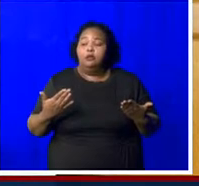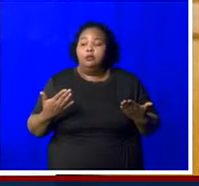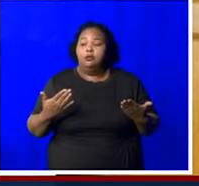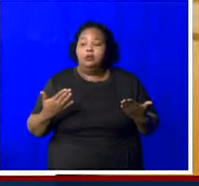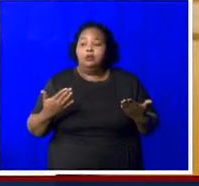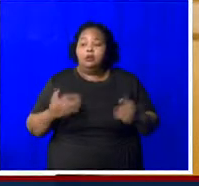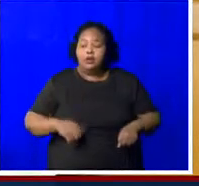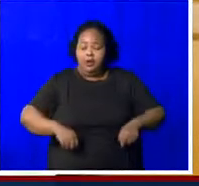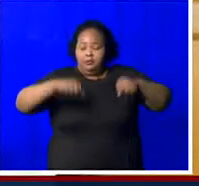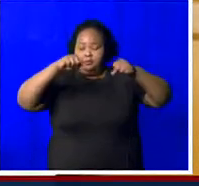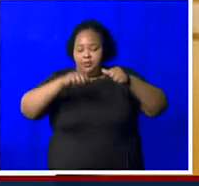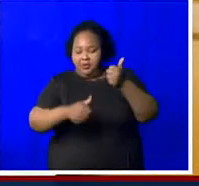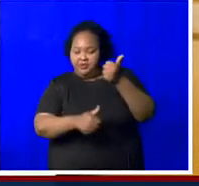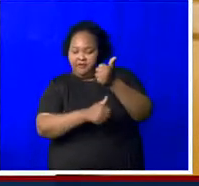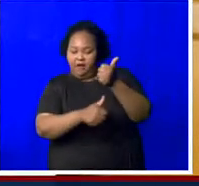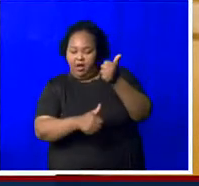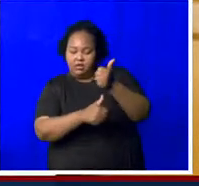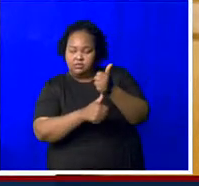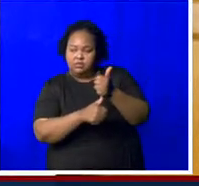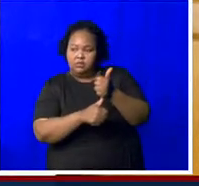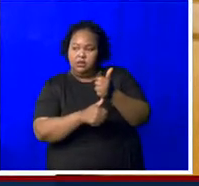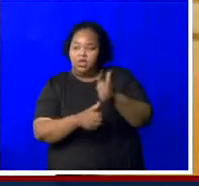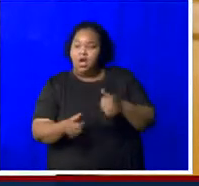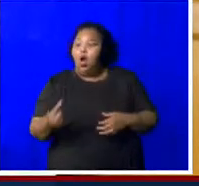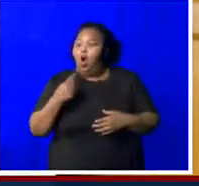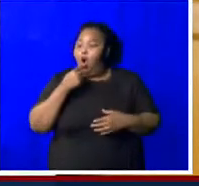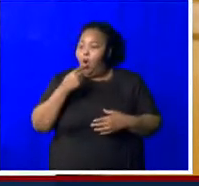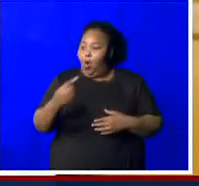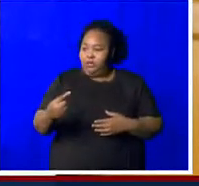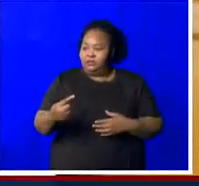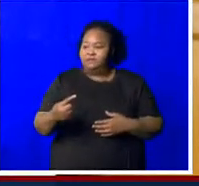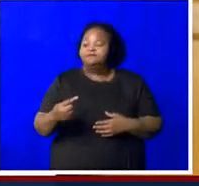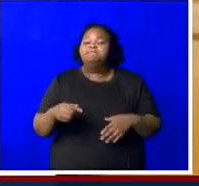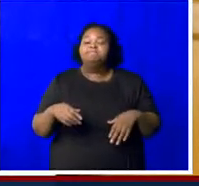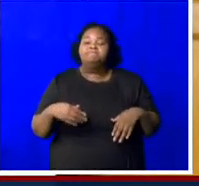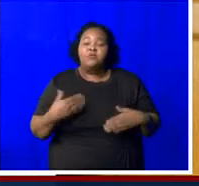Isi, ungabe bese uba ngimaguzumbela